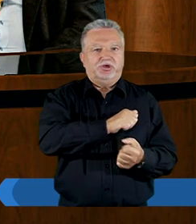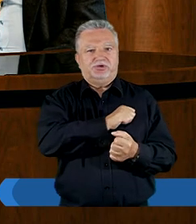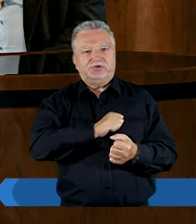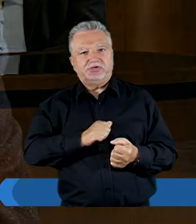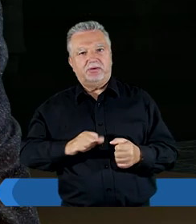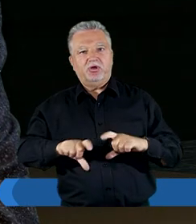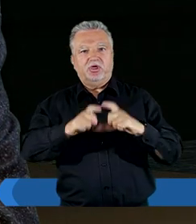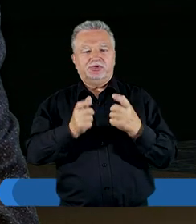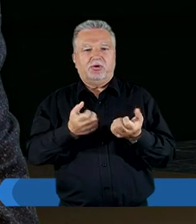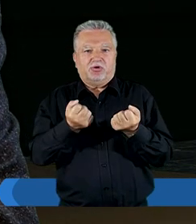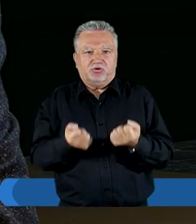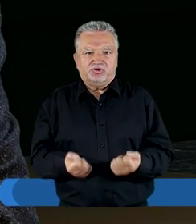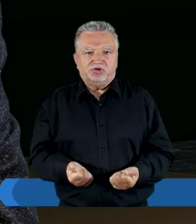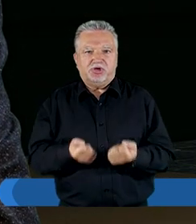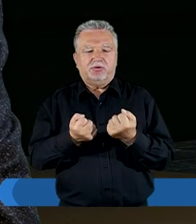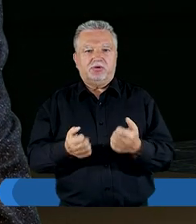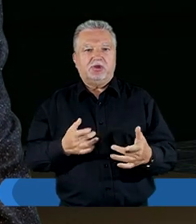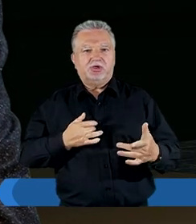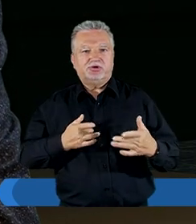całego ciężaru, całego cierpienia,